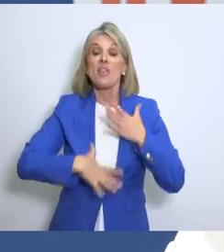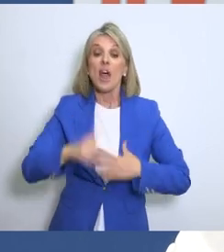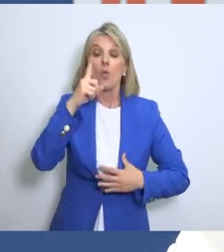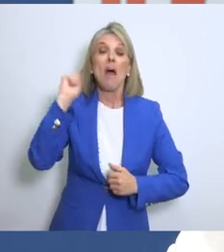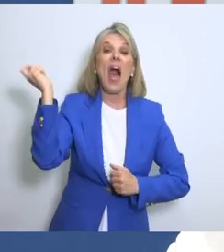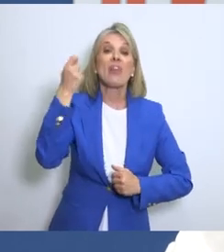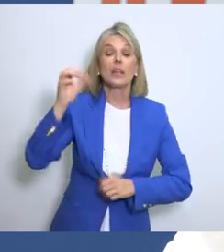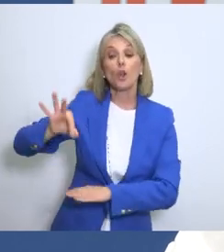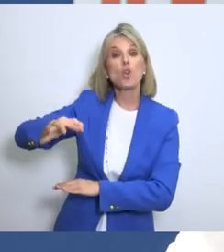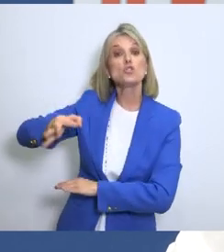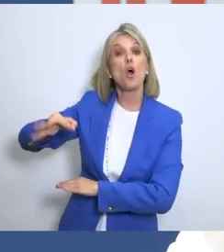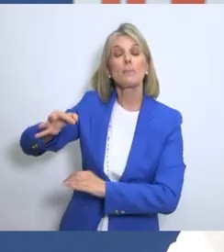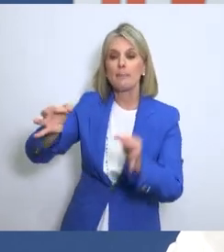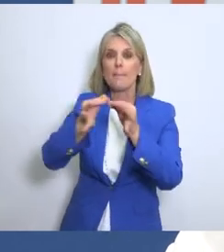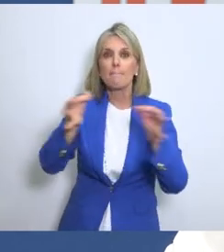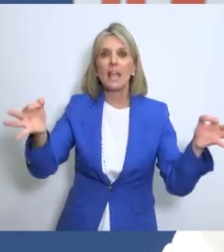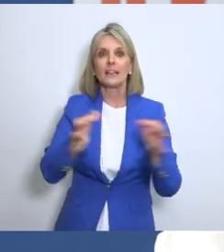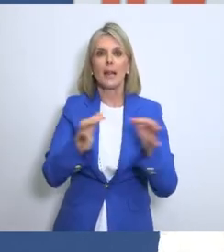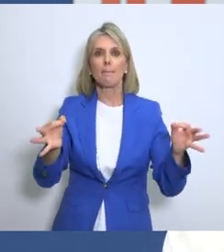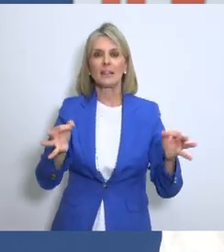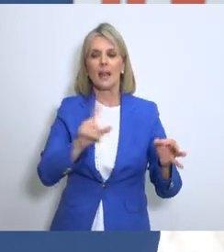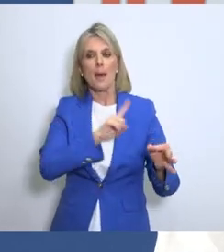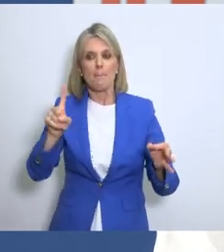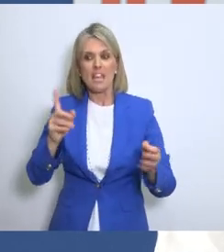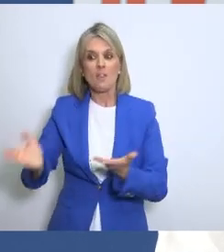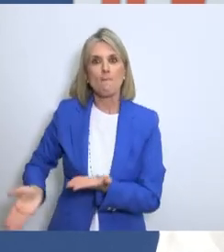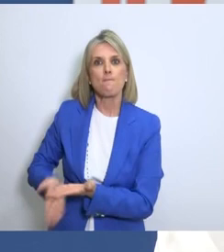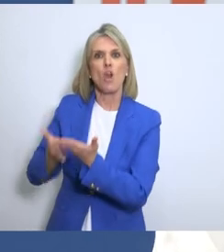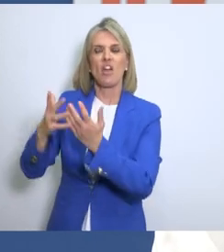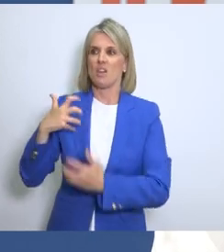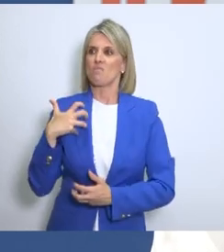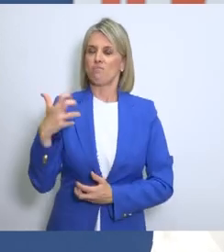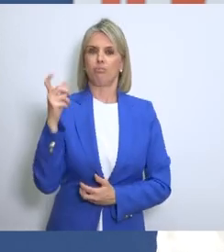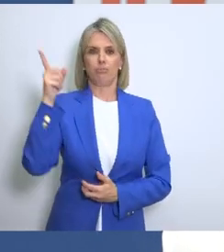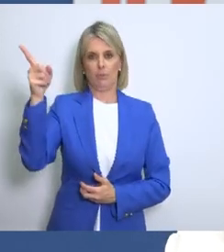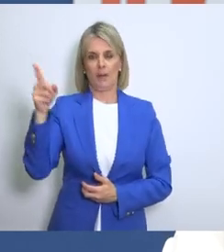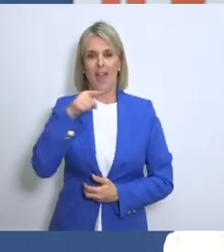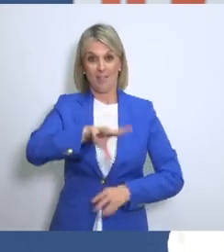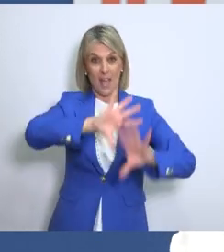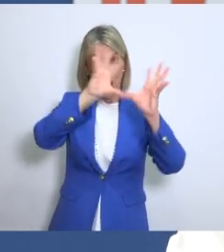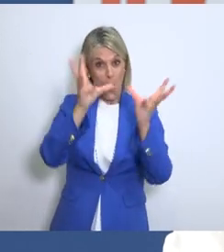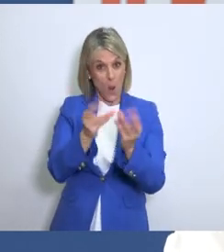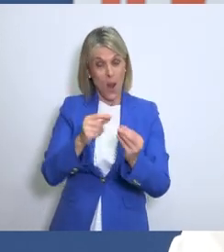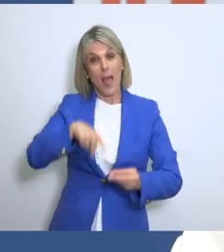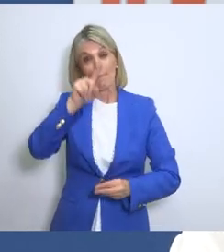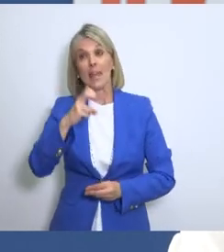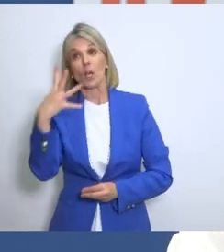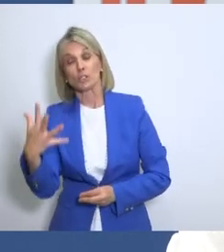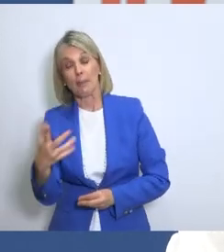νομίσματος, μέτρα αντικαπιταλιστικά. Για όλα αυτά το ΜΕΡΑ25 του Βαρουφάκη θα μας πει και ναι και